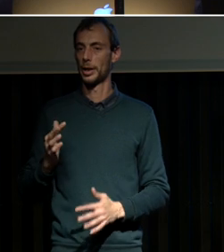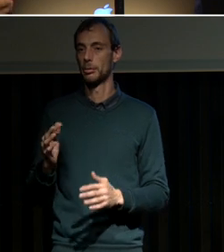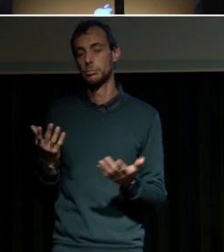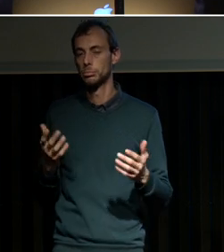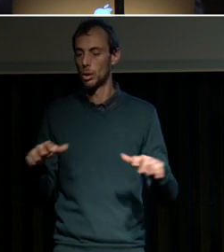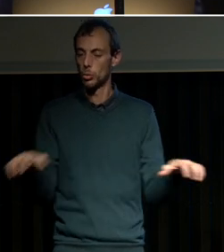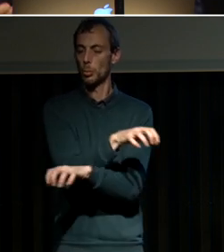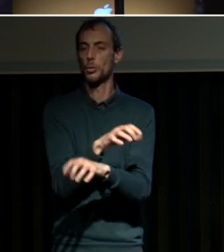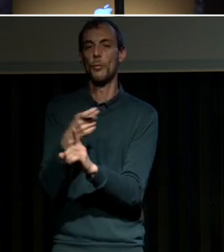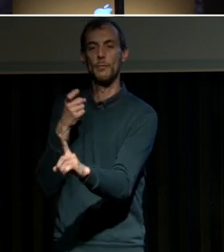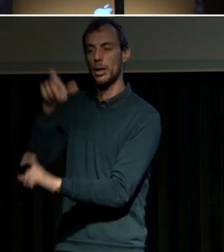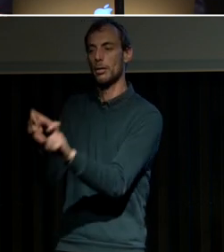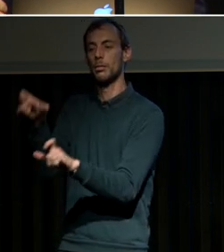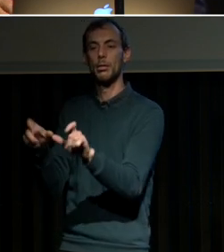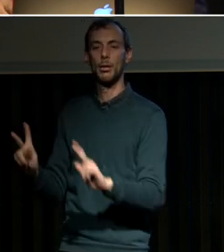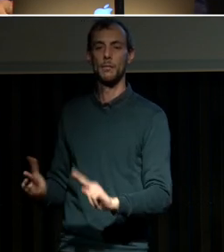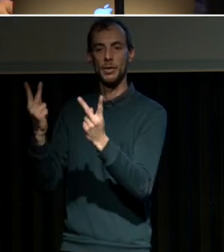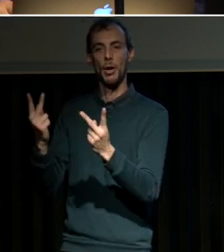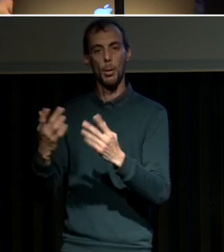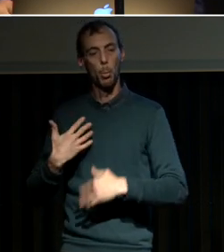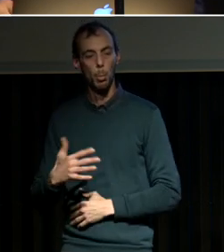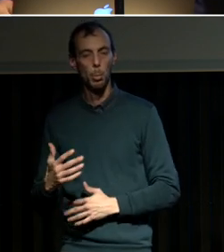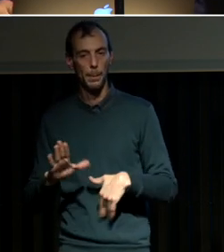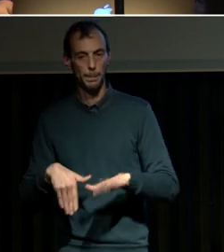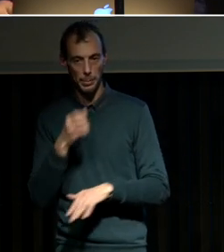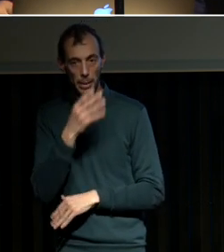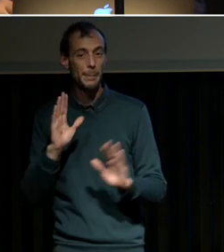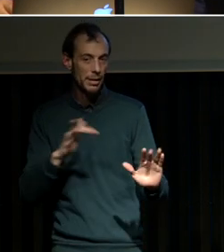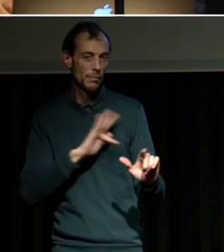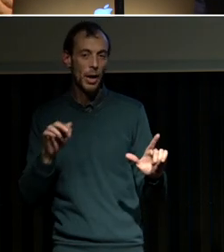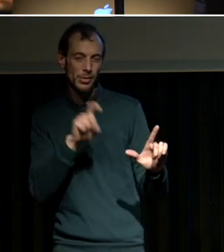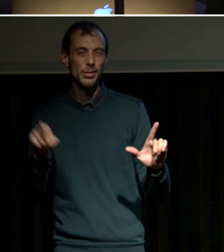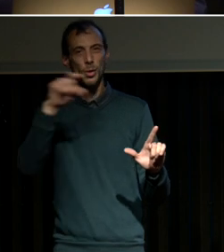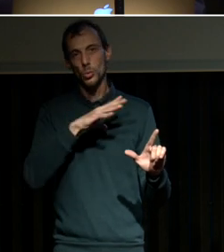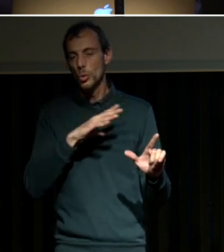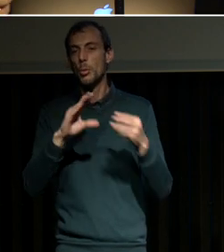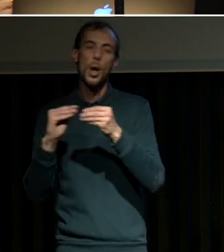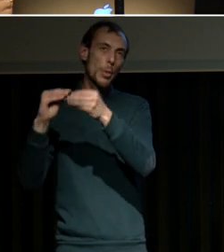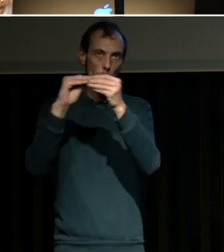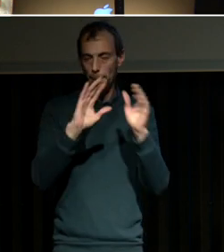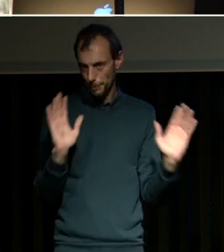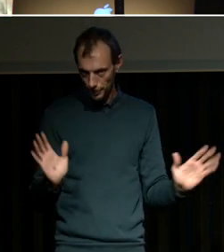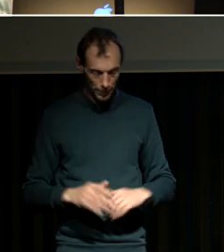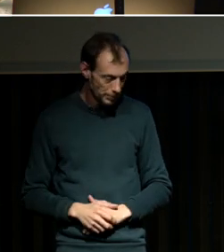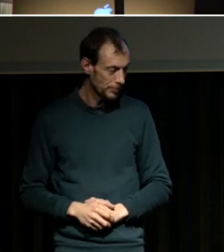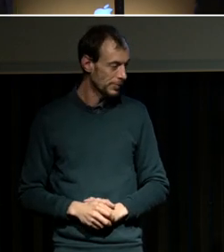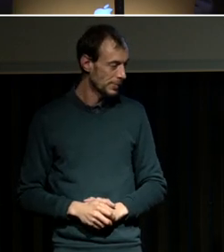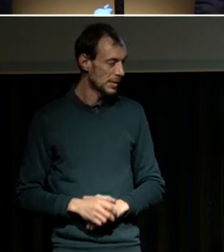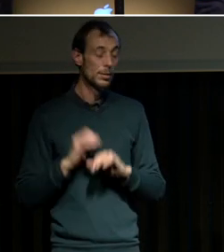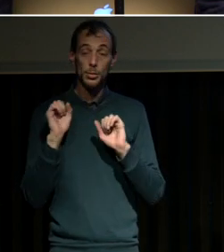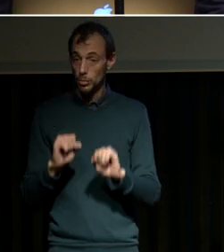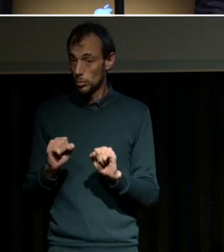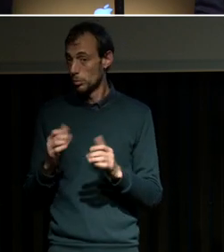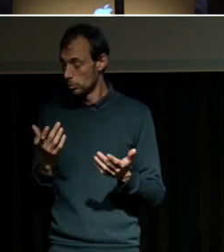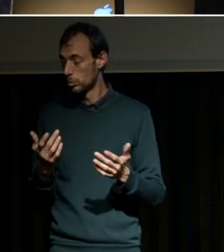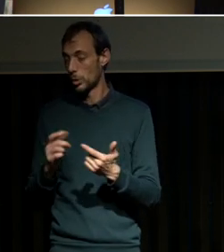mais bon, voilà, en tout cas, au niveau de la France, ce n'est pas le cas partout. Deuxième type de donneurs, les donneurs décédés